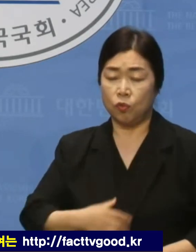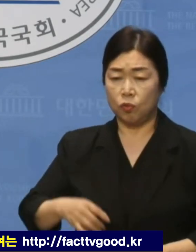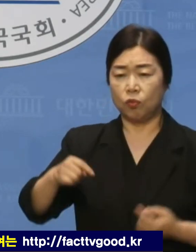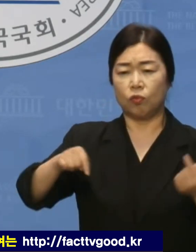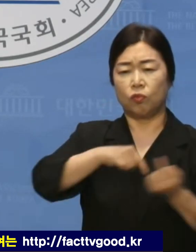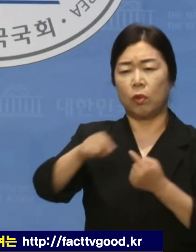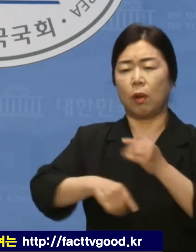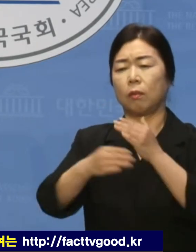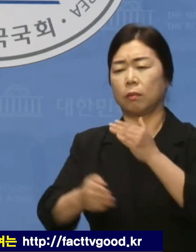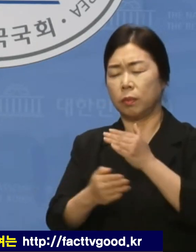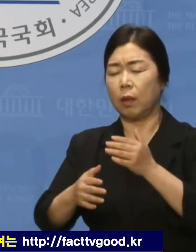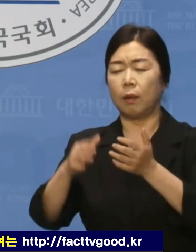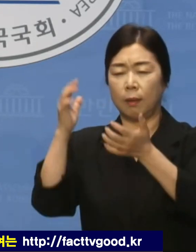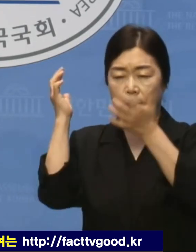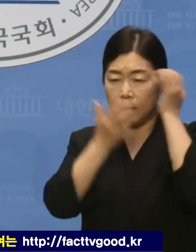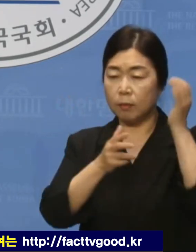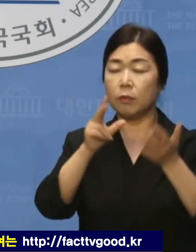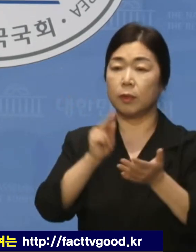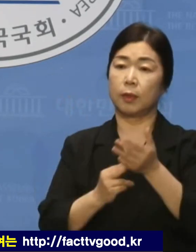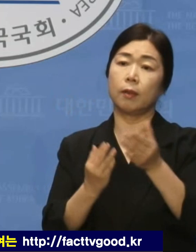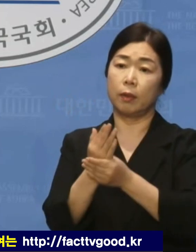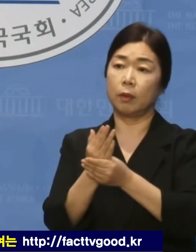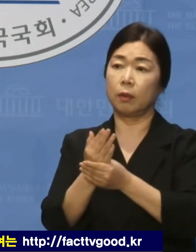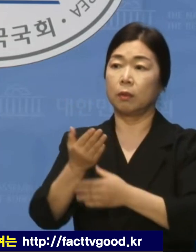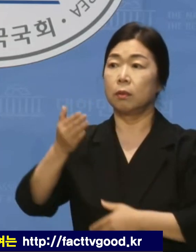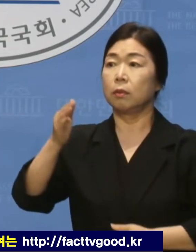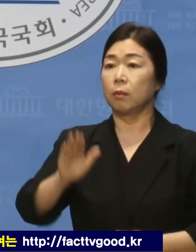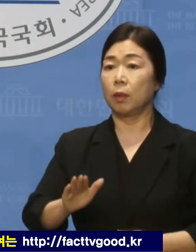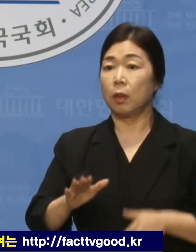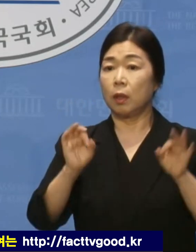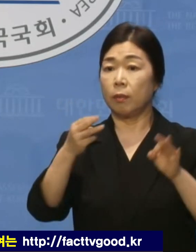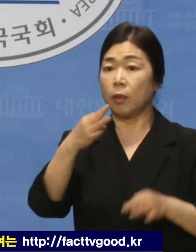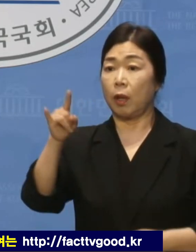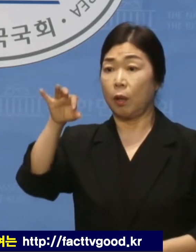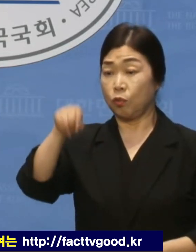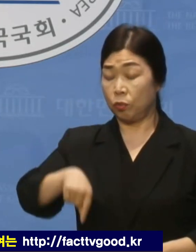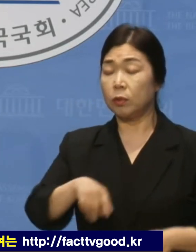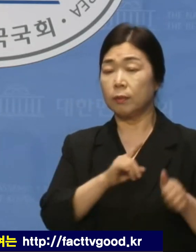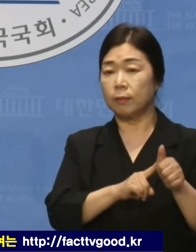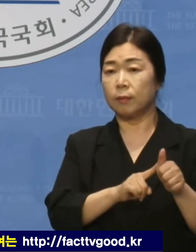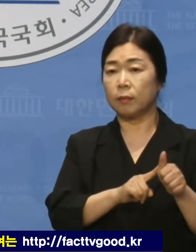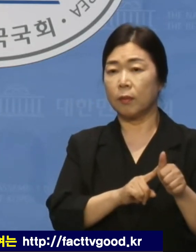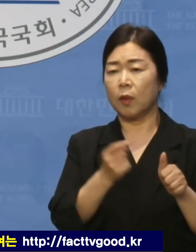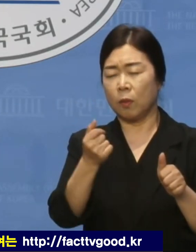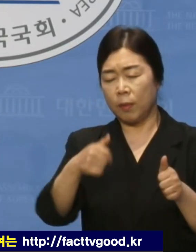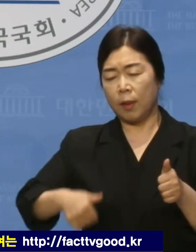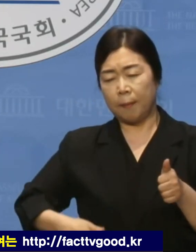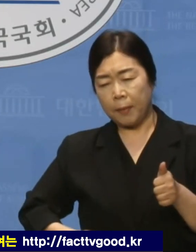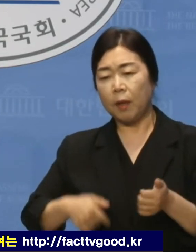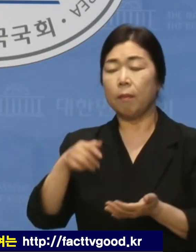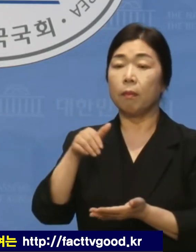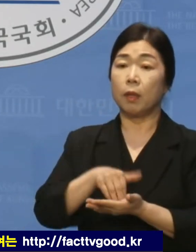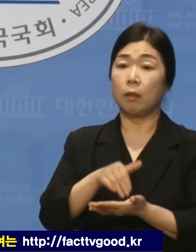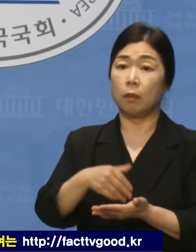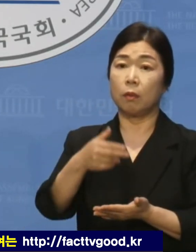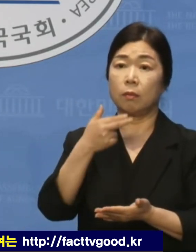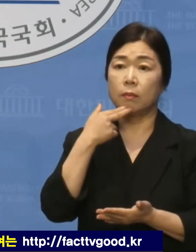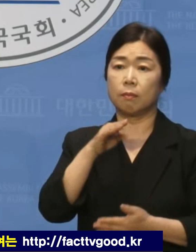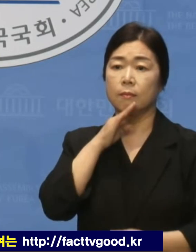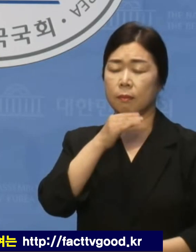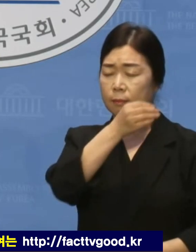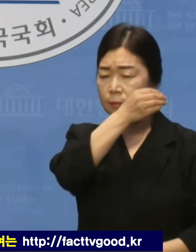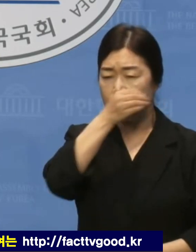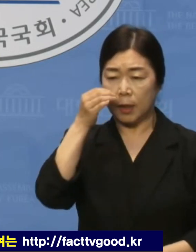혼란이 초래됐습니다. 하지만 김태우 씨는 일말의 반성도 없이